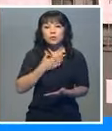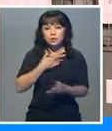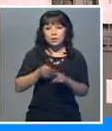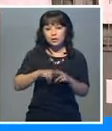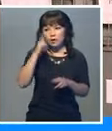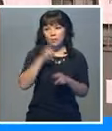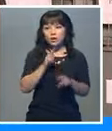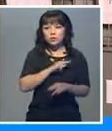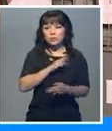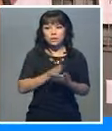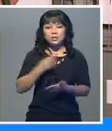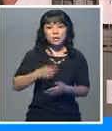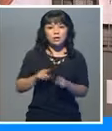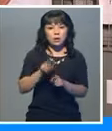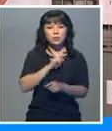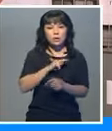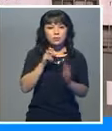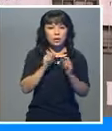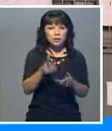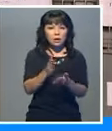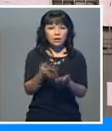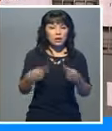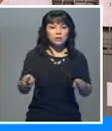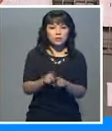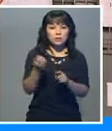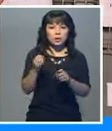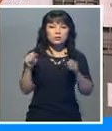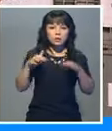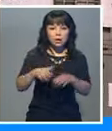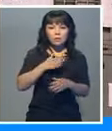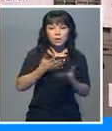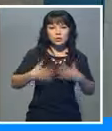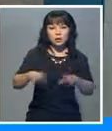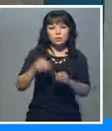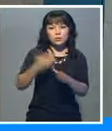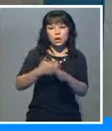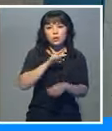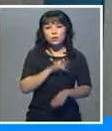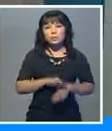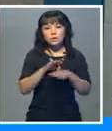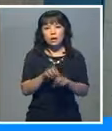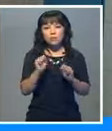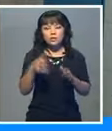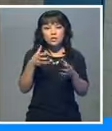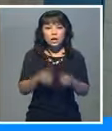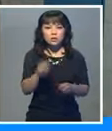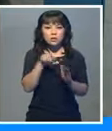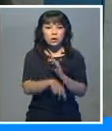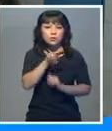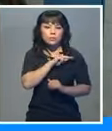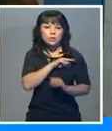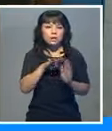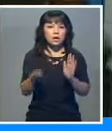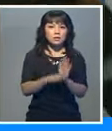біреу. Құдай қаласа енді шамалы уақытта тағы басқалар келеді міне шахтаға жұмысқа. Кеншілерге қойлар талап өте қиын.